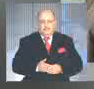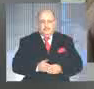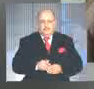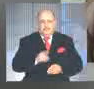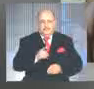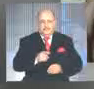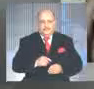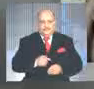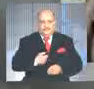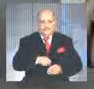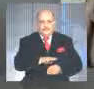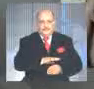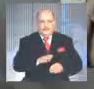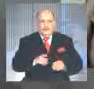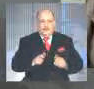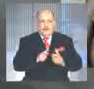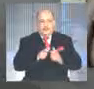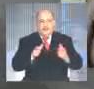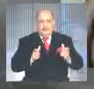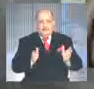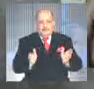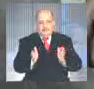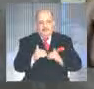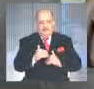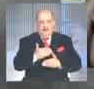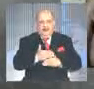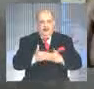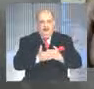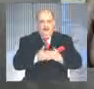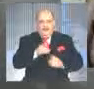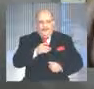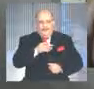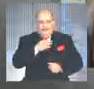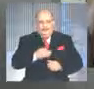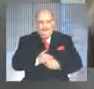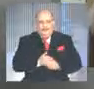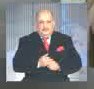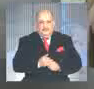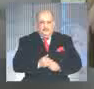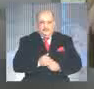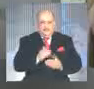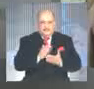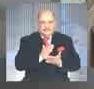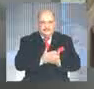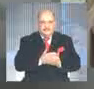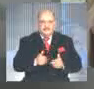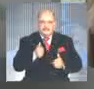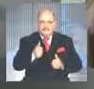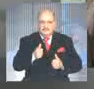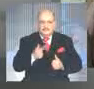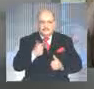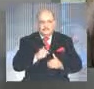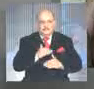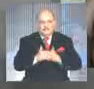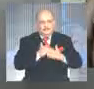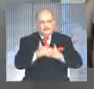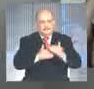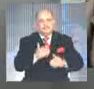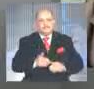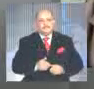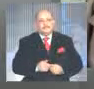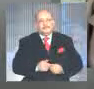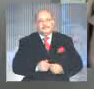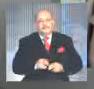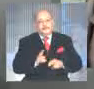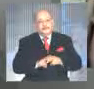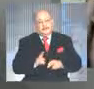اسمه البيتكوك هذا الشربون نجيبه فيه، تو فما شركة في معامل الأسمنت يمكن يستعملوا فيه، مازلنا ما نعرفوش شنو من التأثير البيئي